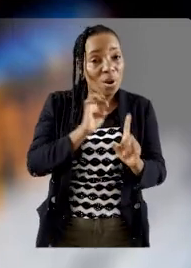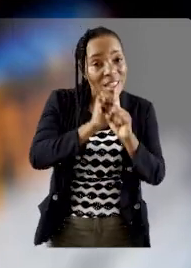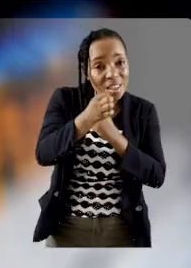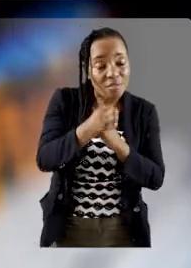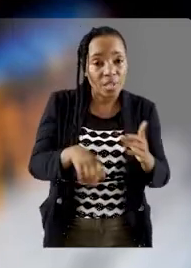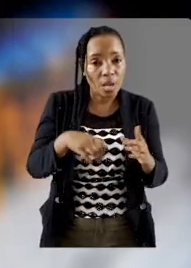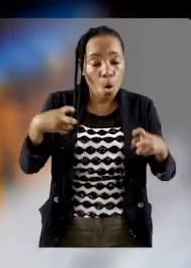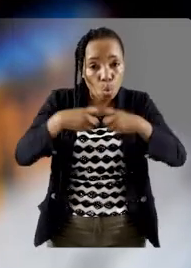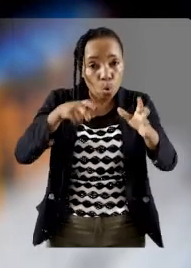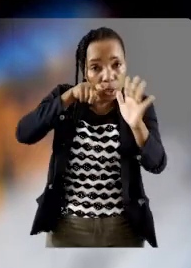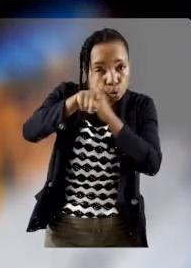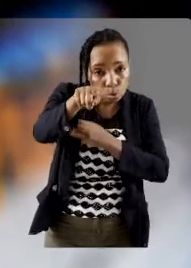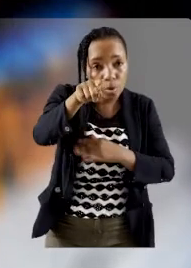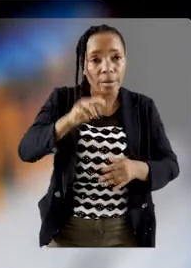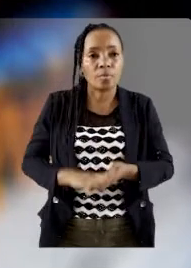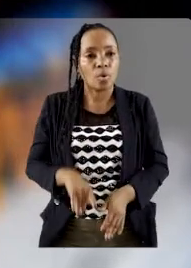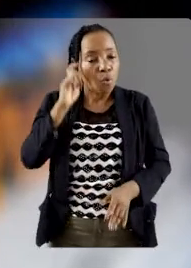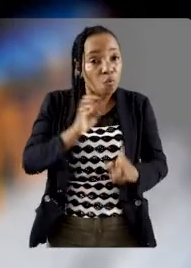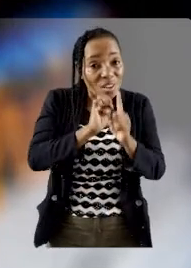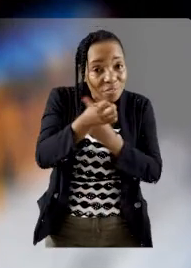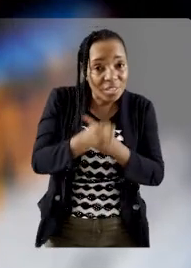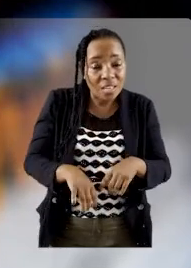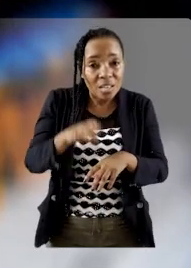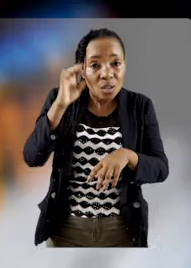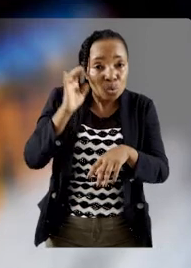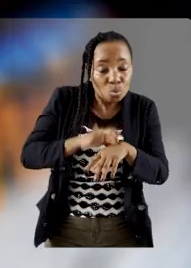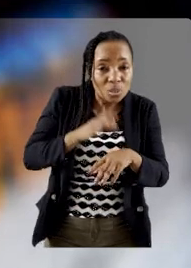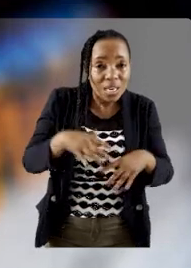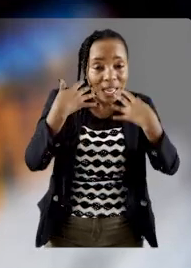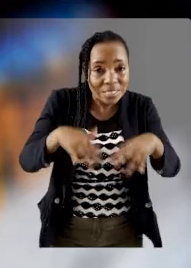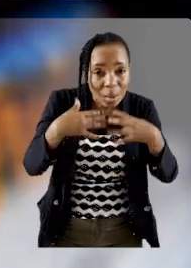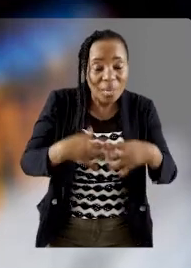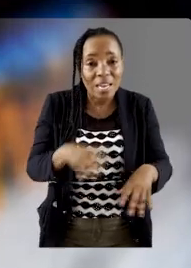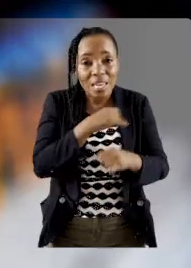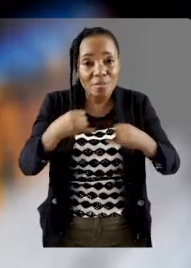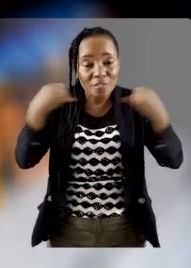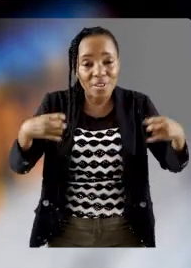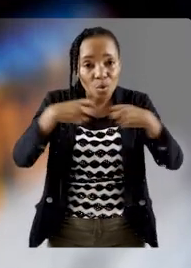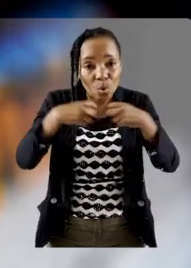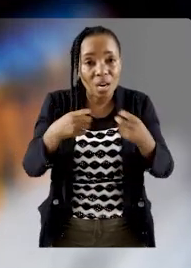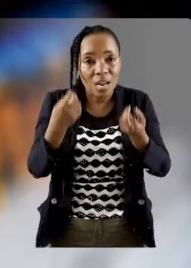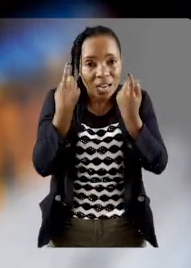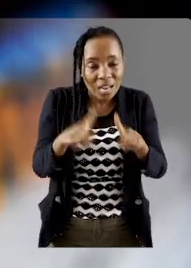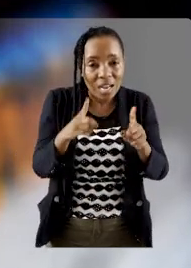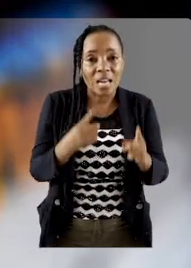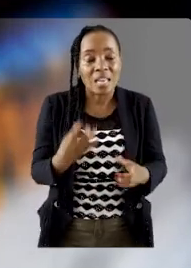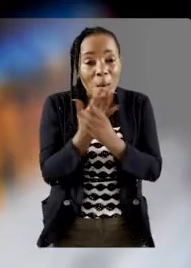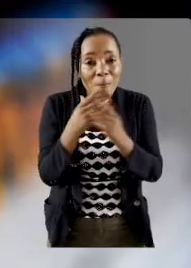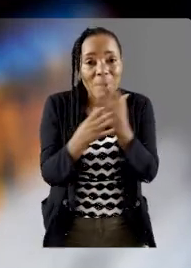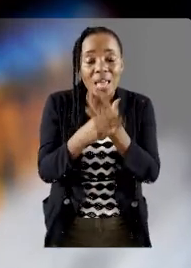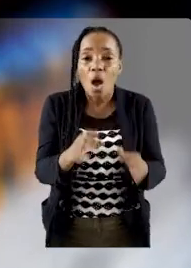électrocuté. Éviter de manipuler les appareils et de toucher au fil électrique avec les mains